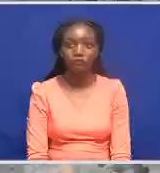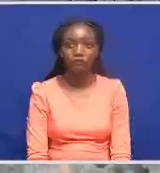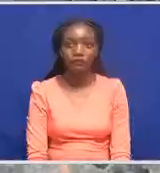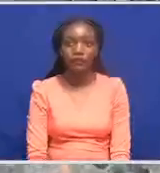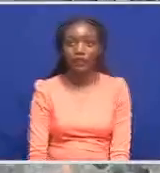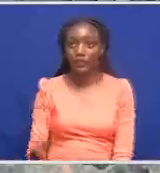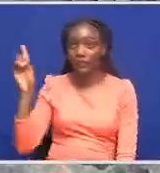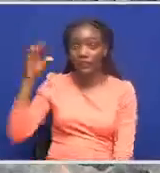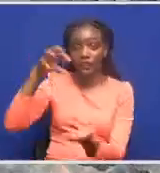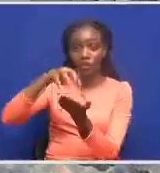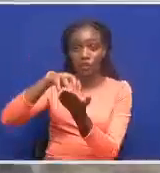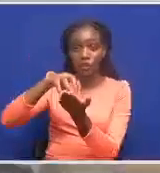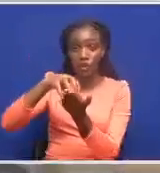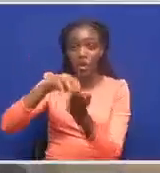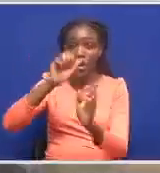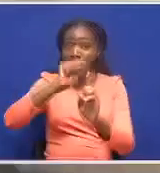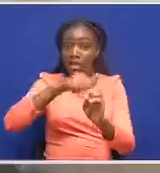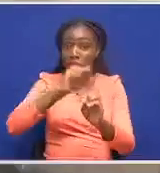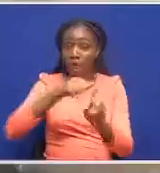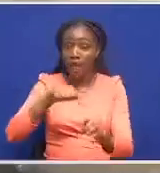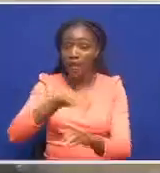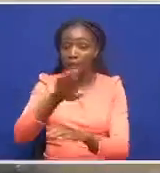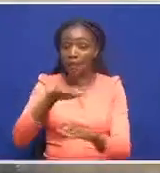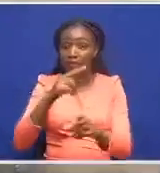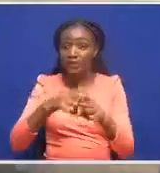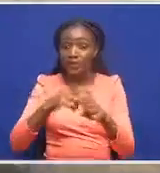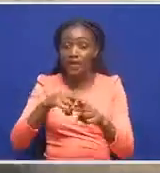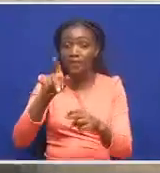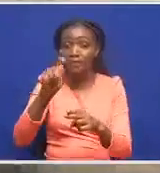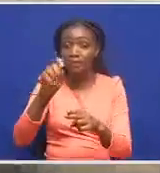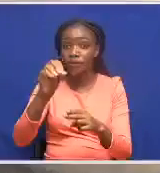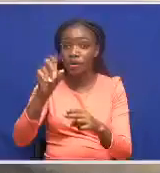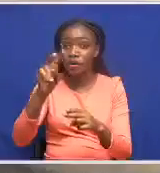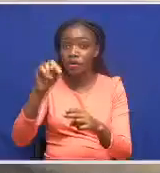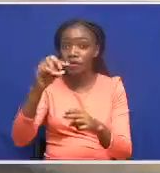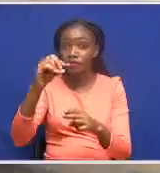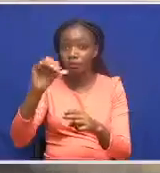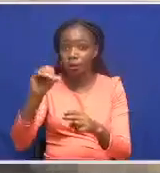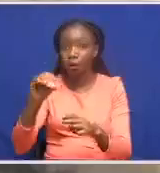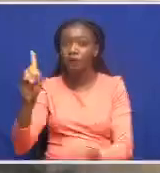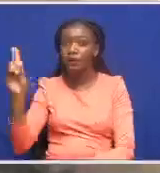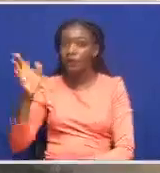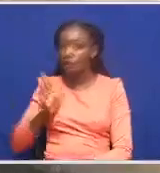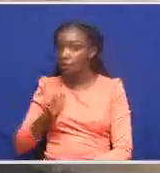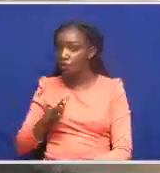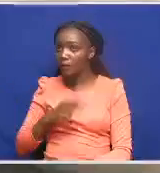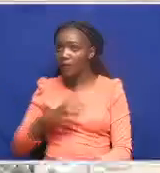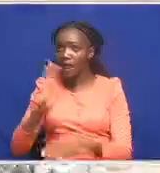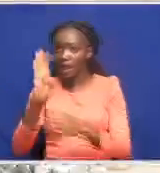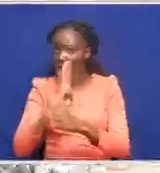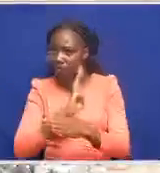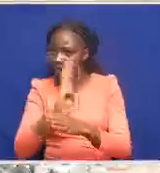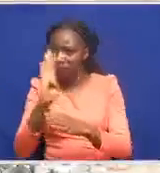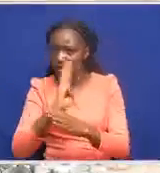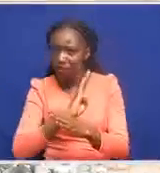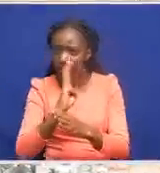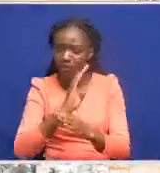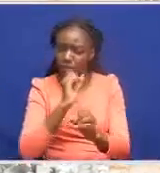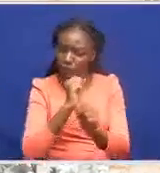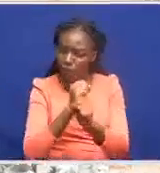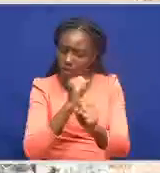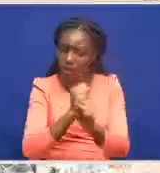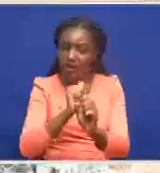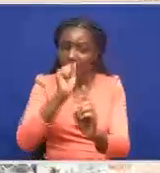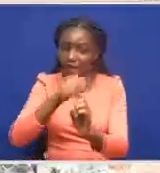Taswira kamili katika kware ya Tongo kaunti ya Tharaka Nithi. Akina mama hawa wanajihusisha na kazi ya